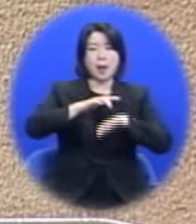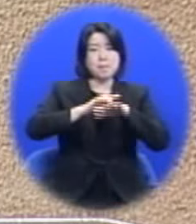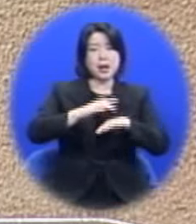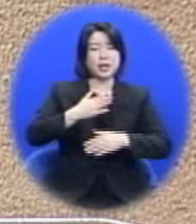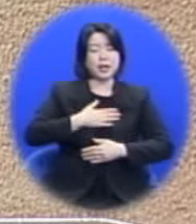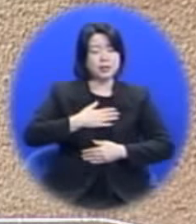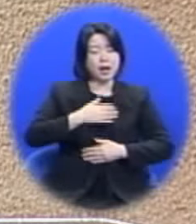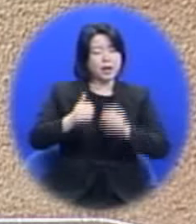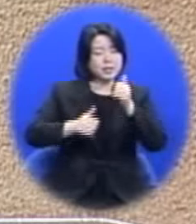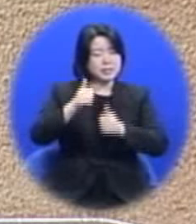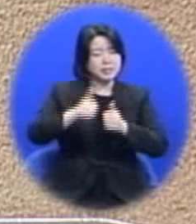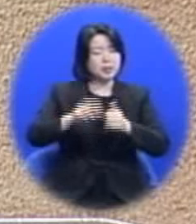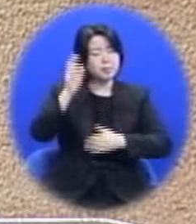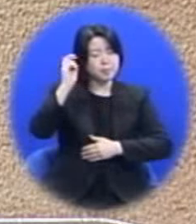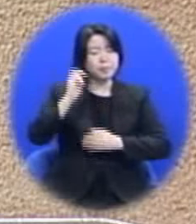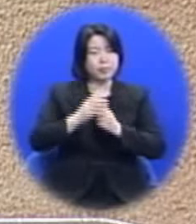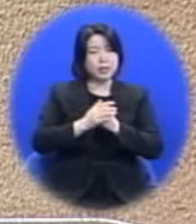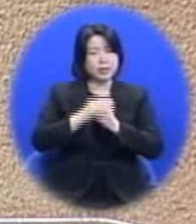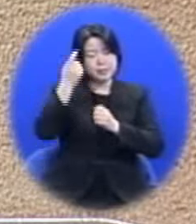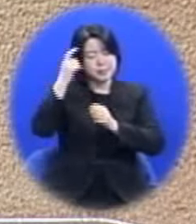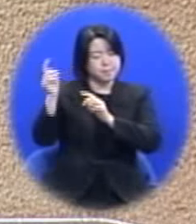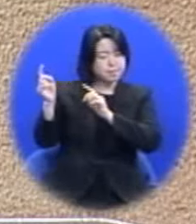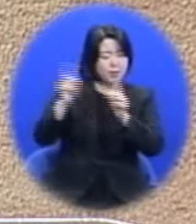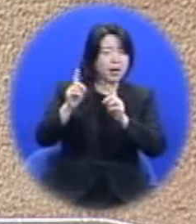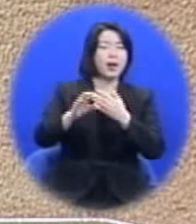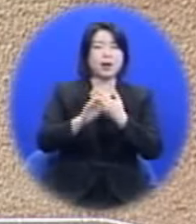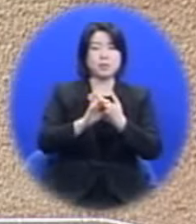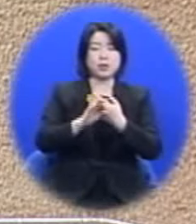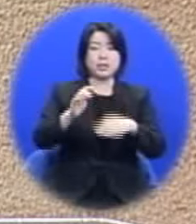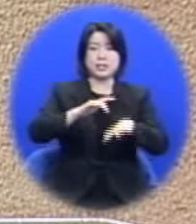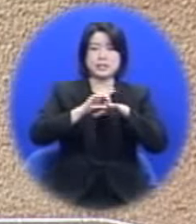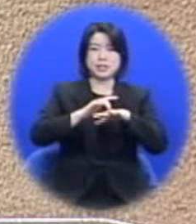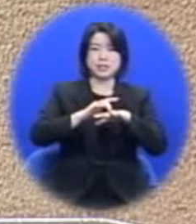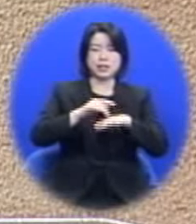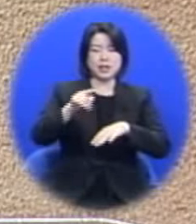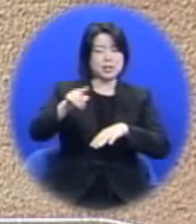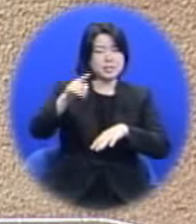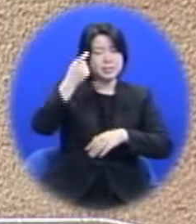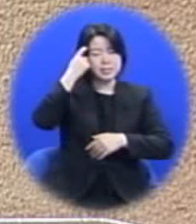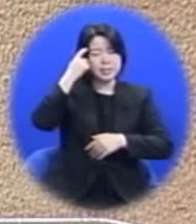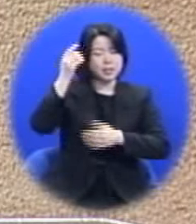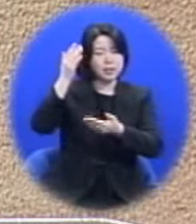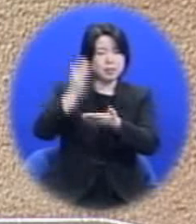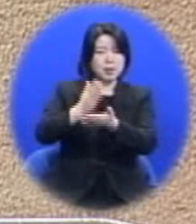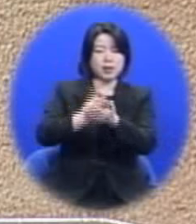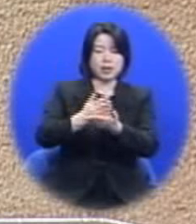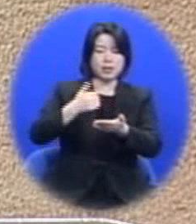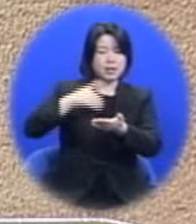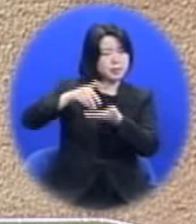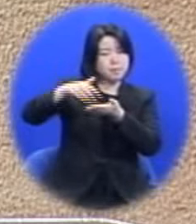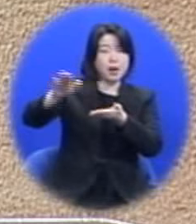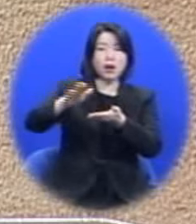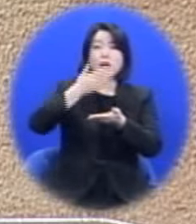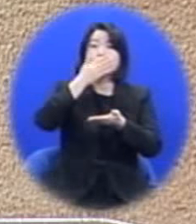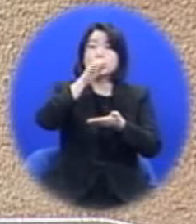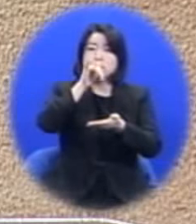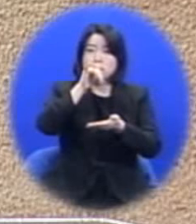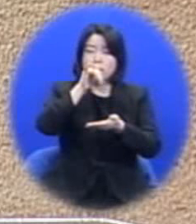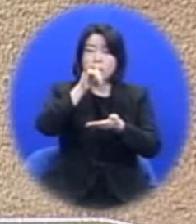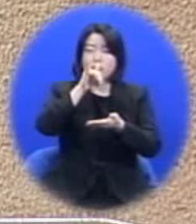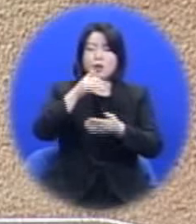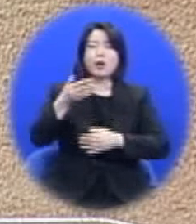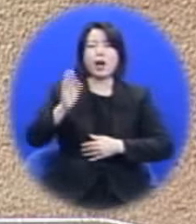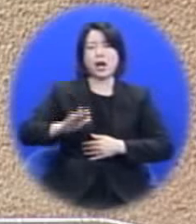시험하는구나. 딱 정신 차리면 사탄아, 그런 생각 주지 마. 내게서 떠나가 할 텐데.